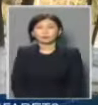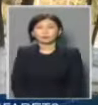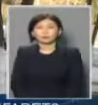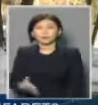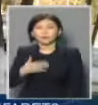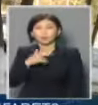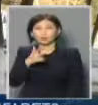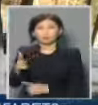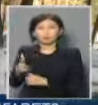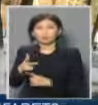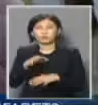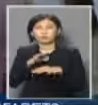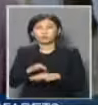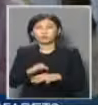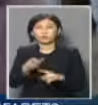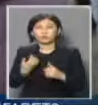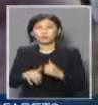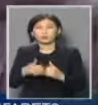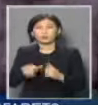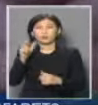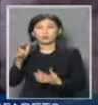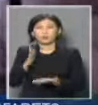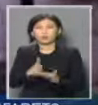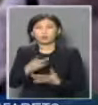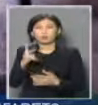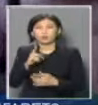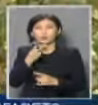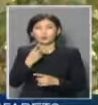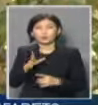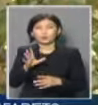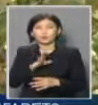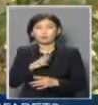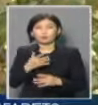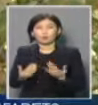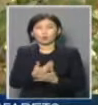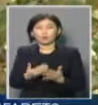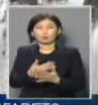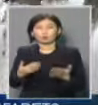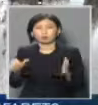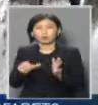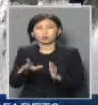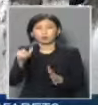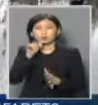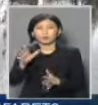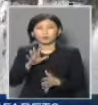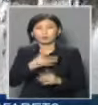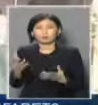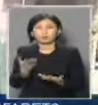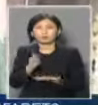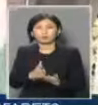Наша съемочная группа провела опрос среди горожан. Чем привлекает курение современных электронных сигарет? Есть ли вред от